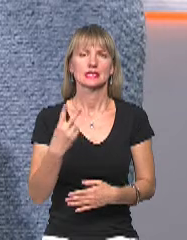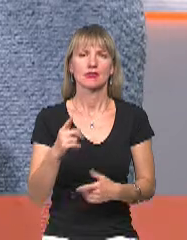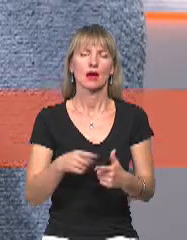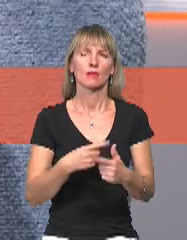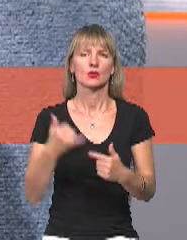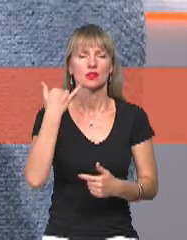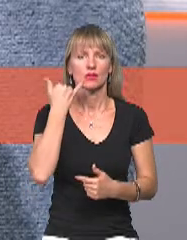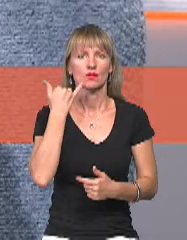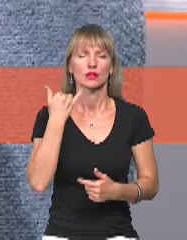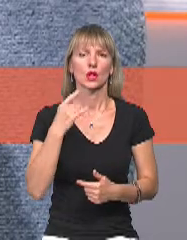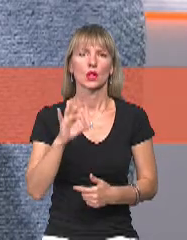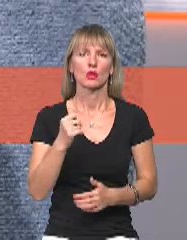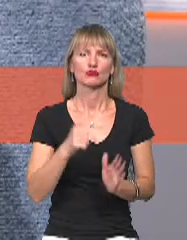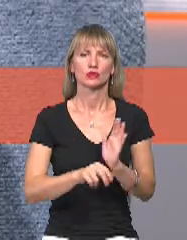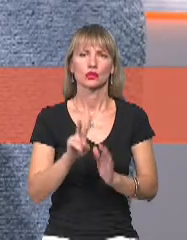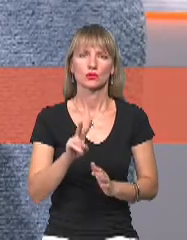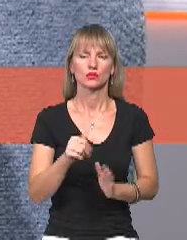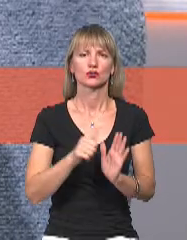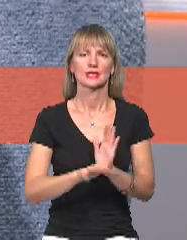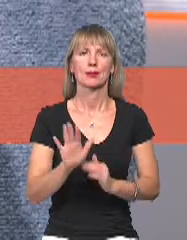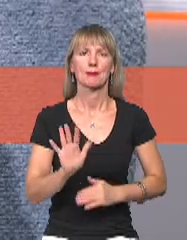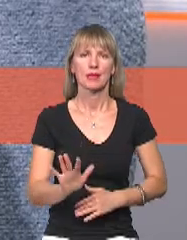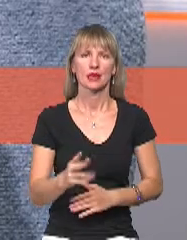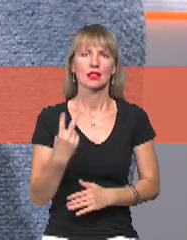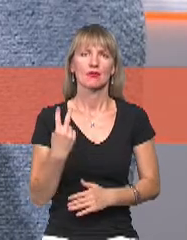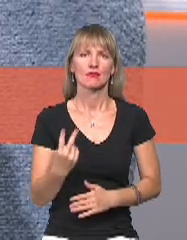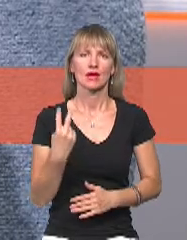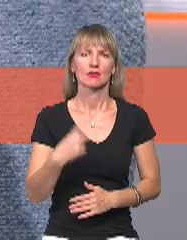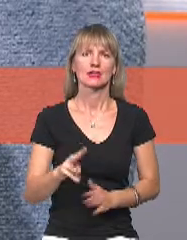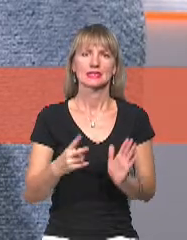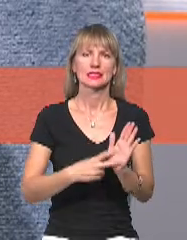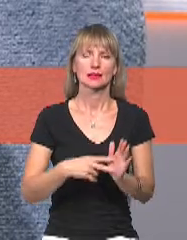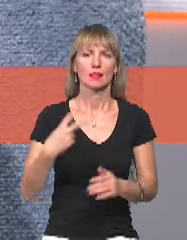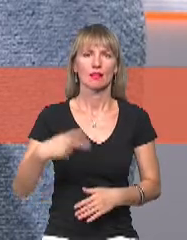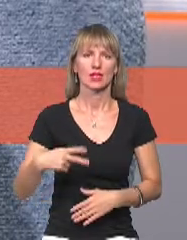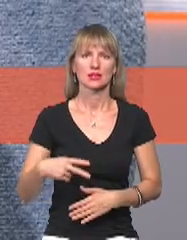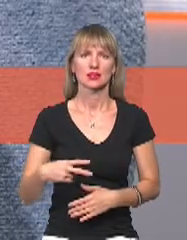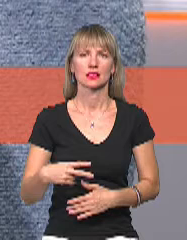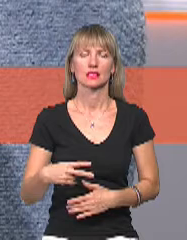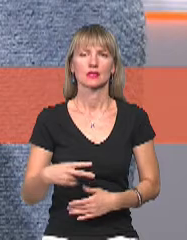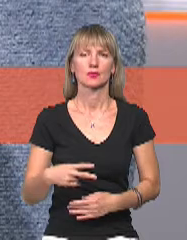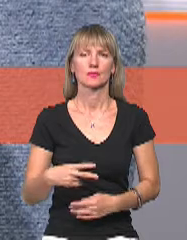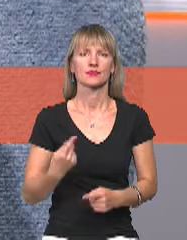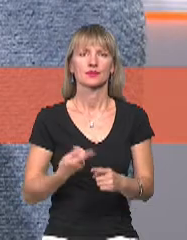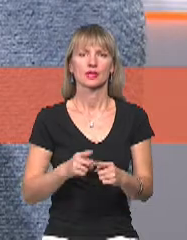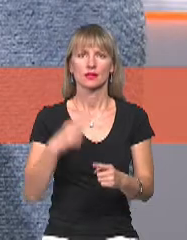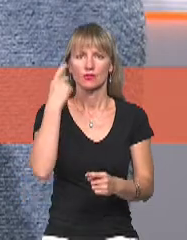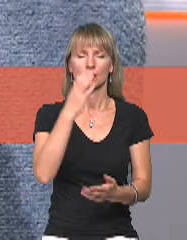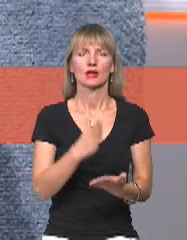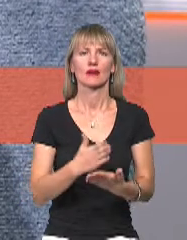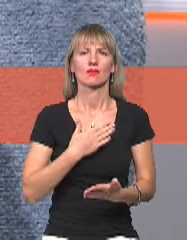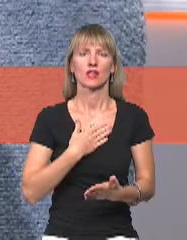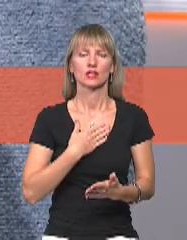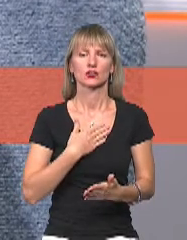зателефонувати 061 65 2 27 20. Ця інформація є в